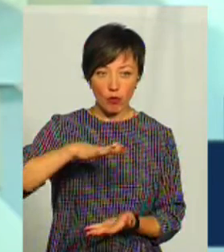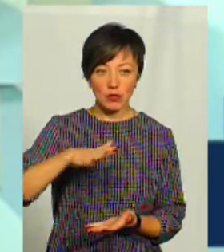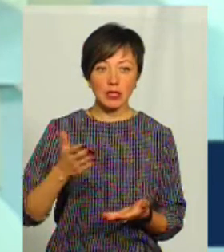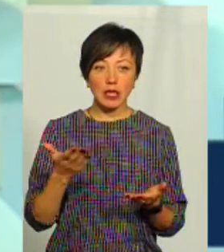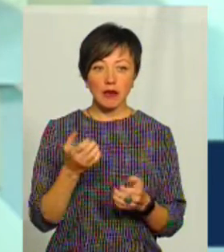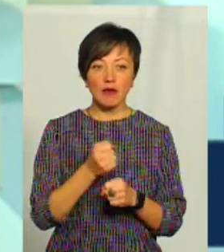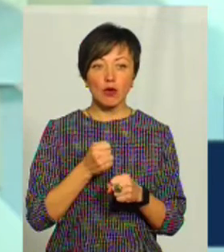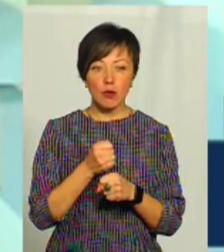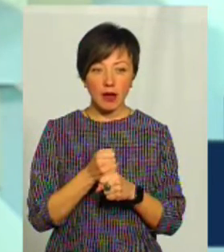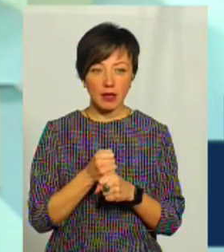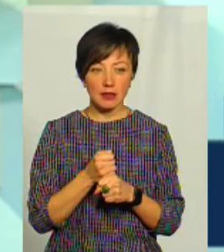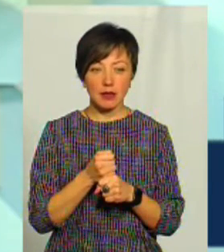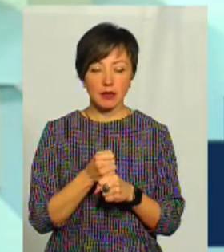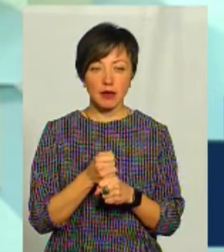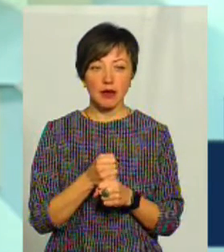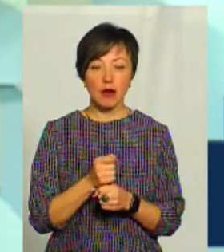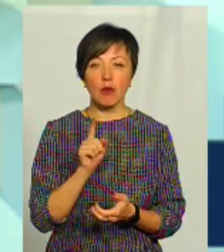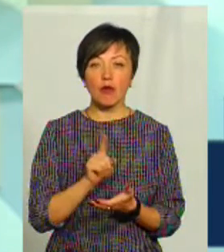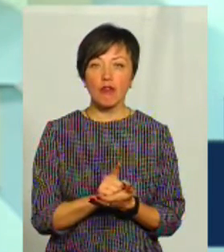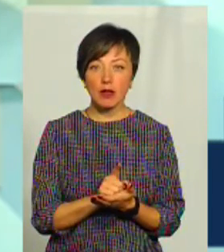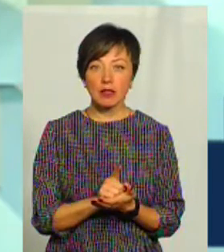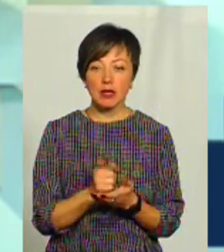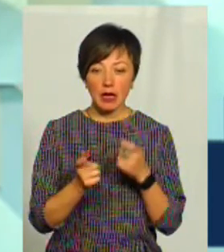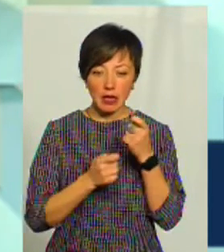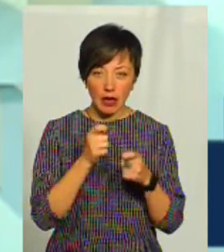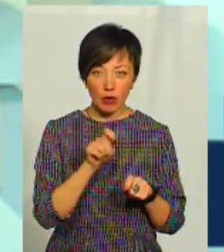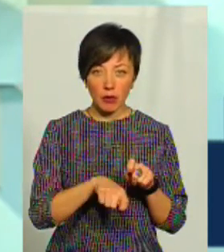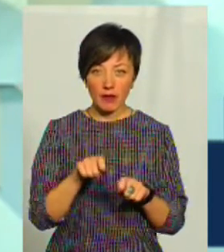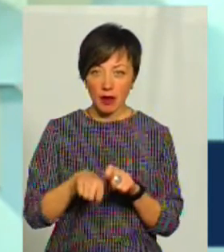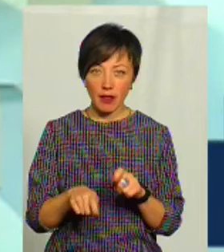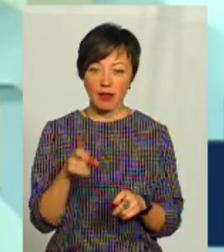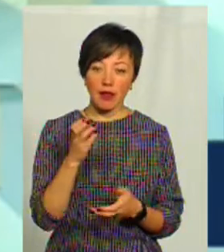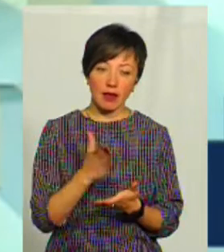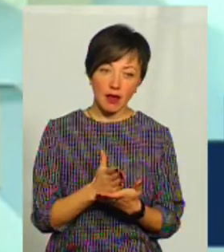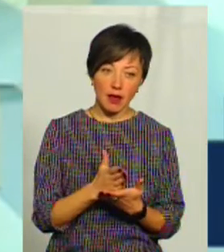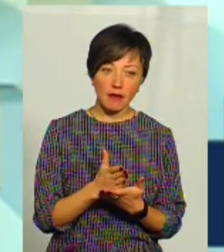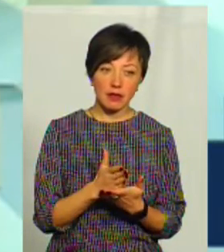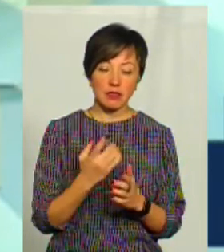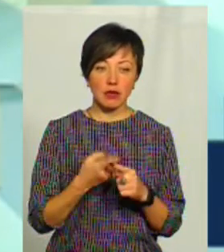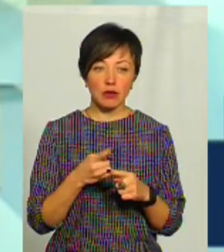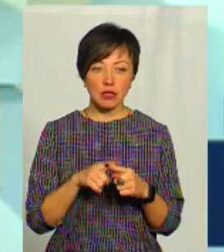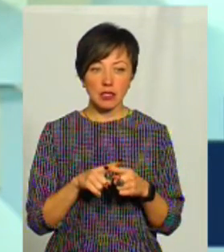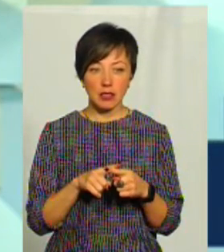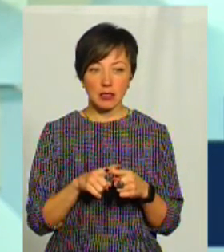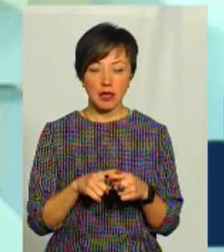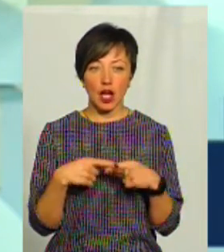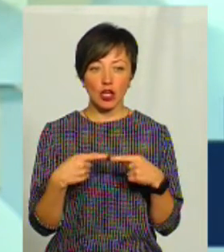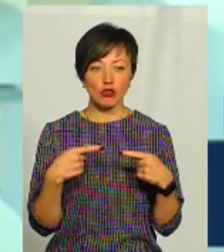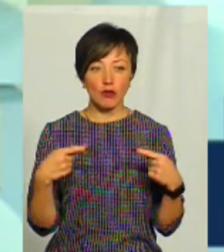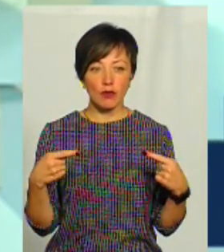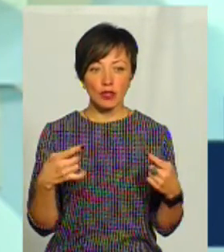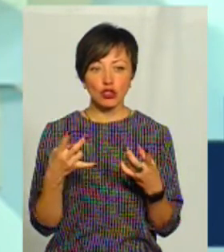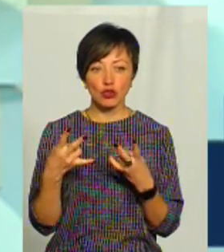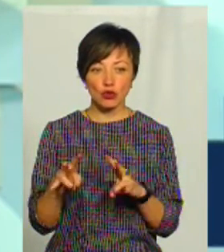який виробляється, повинен ретельно перевірятись на наявність оцих от, в принципі, речовин,